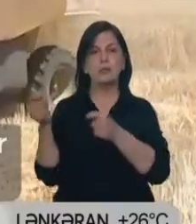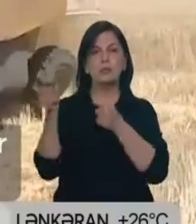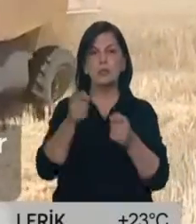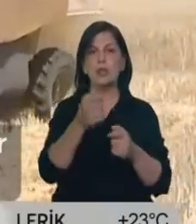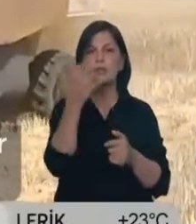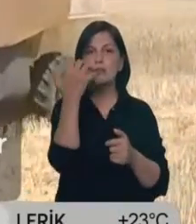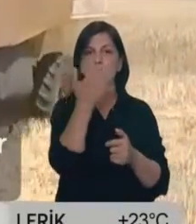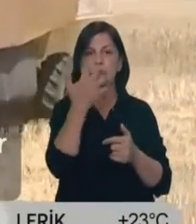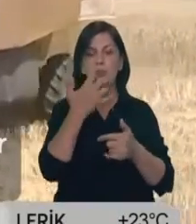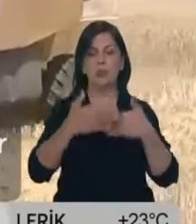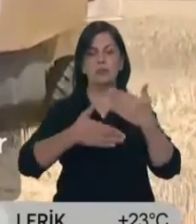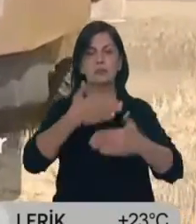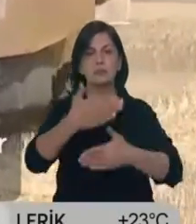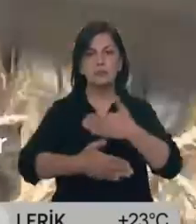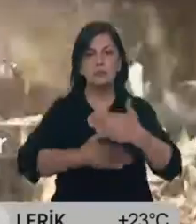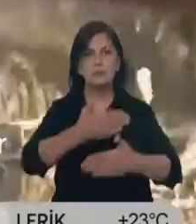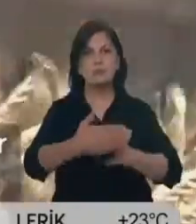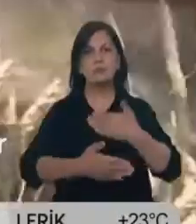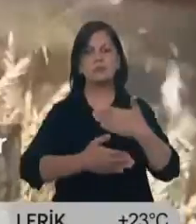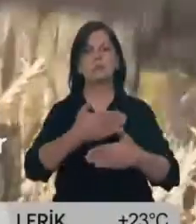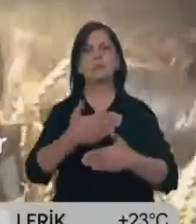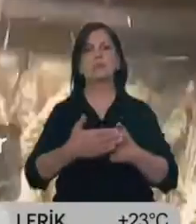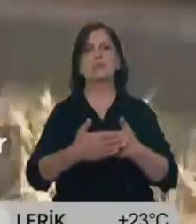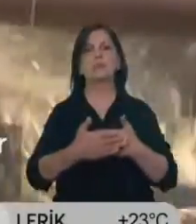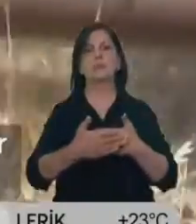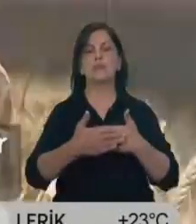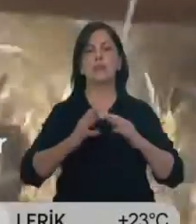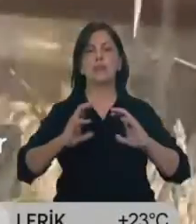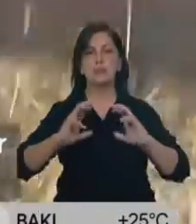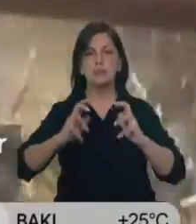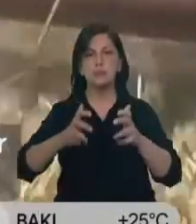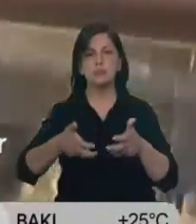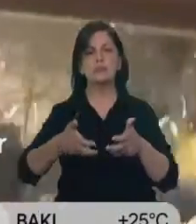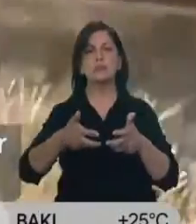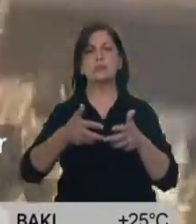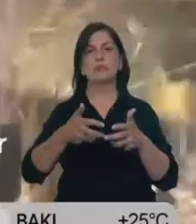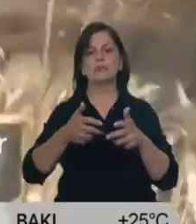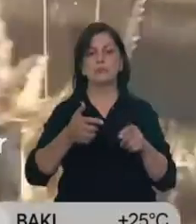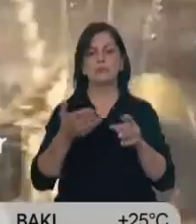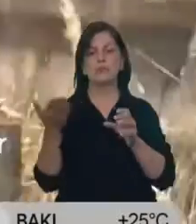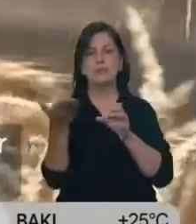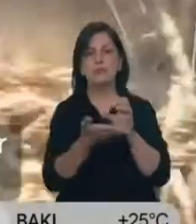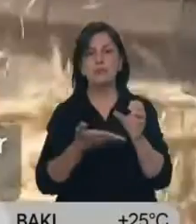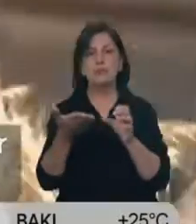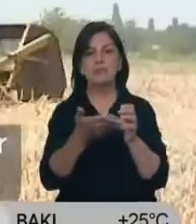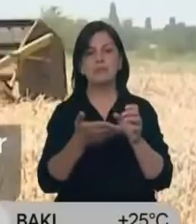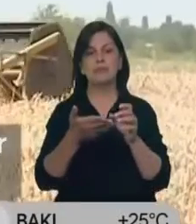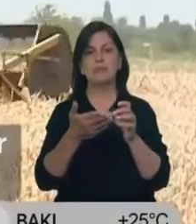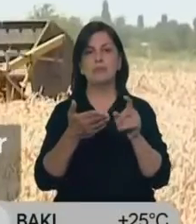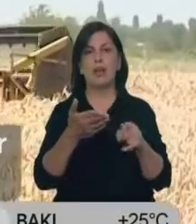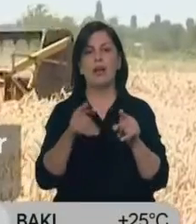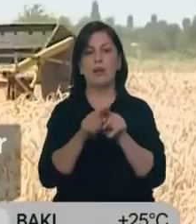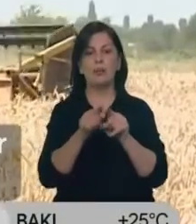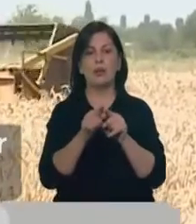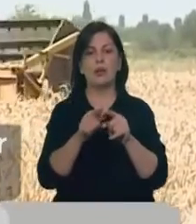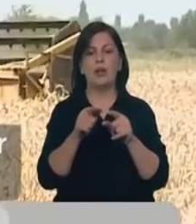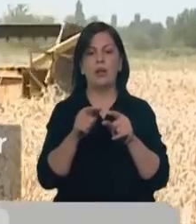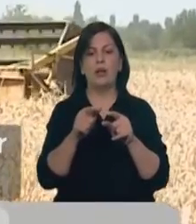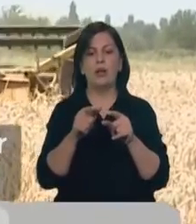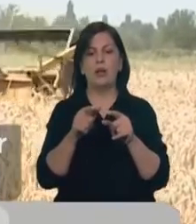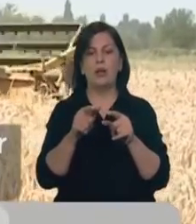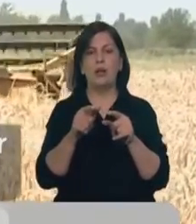müasir kombaynlardan istifadə olunması ilə əlaqələndirilir. Bu kombaynların biçin zamanı məhsul itkisini minimuma